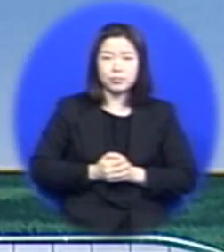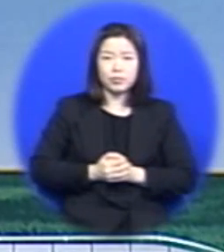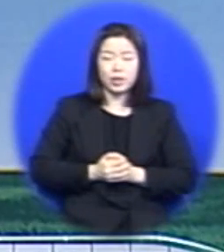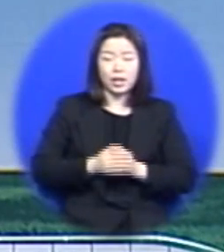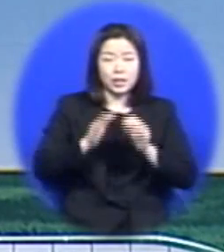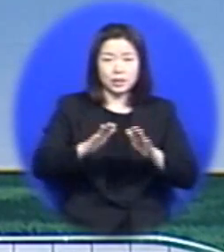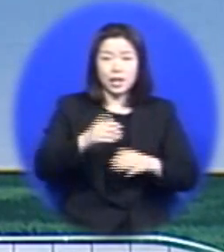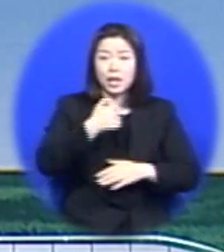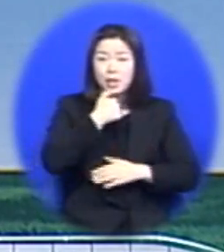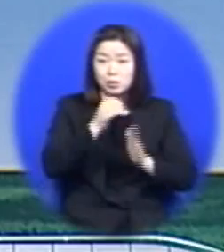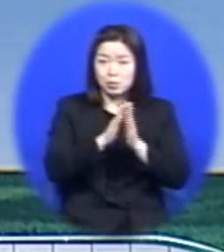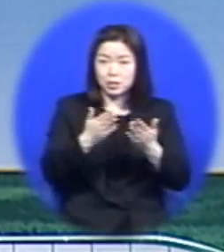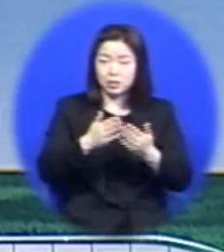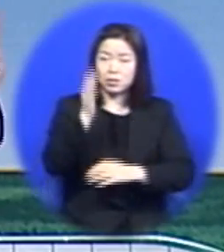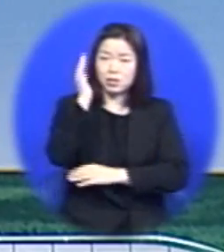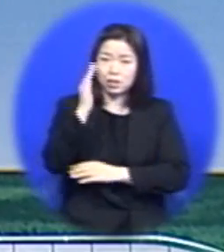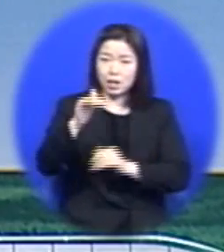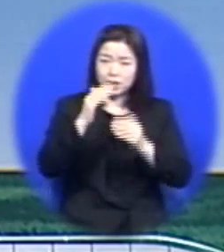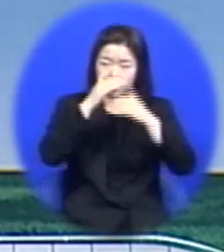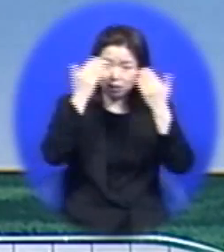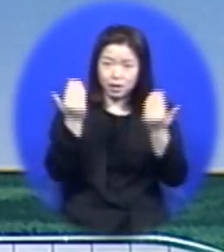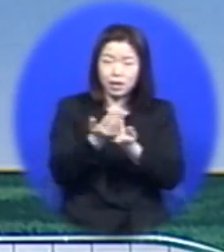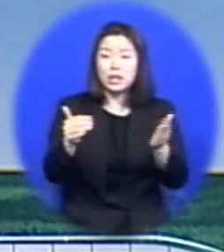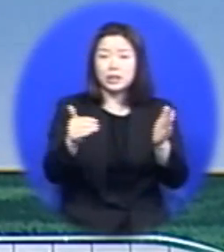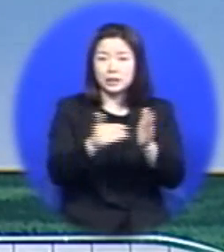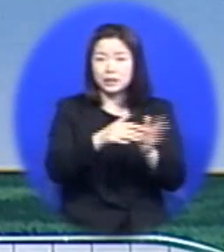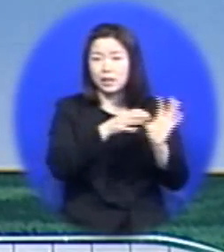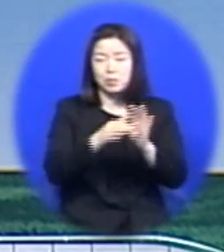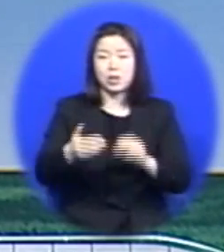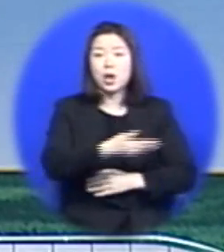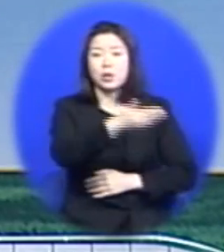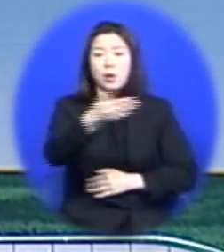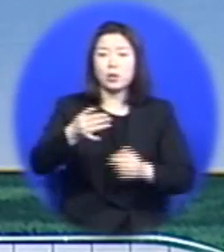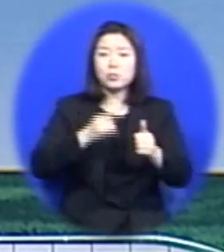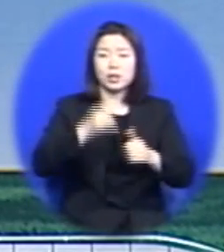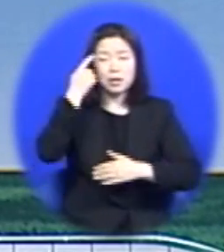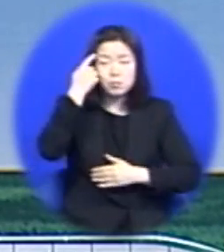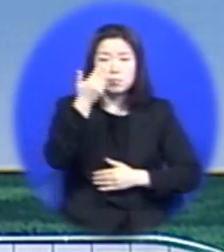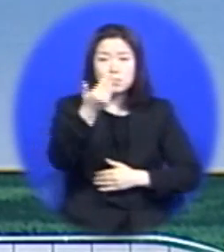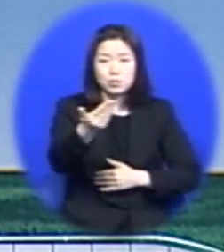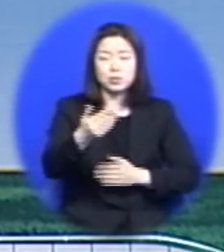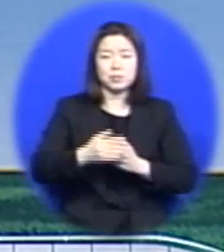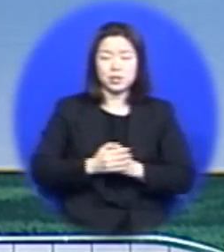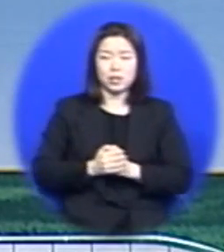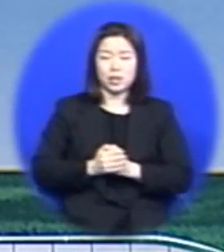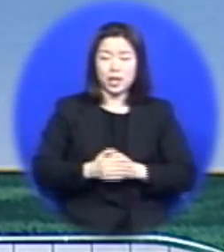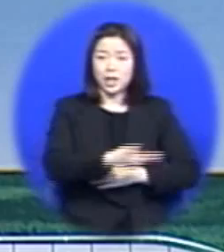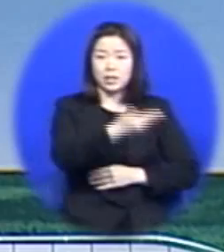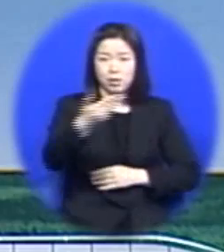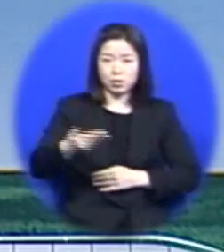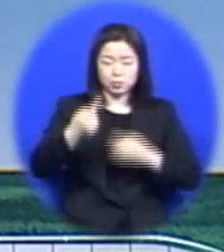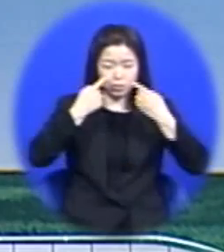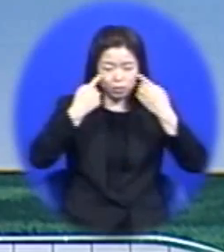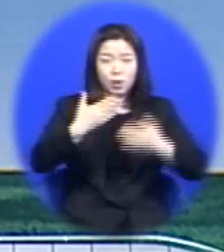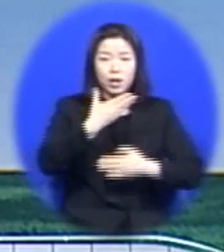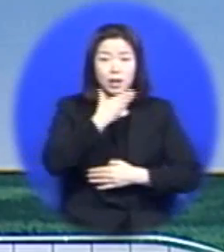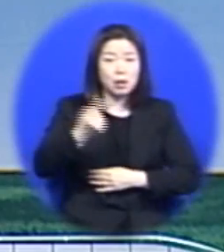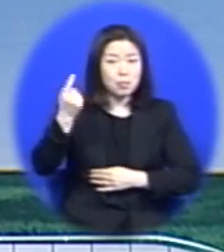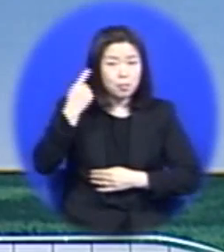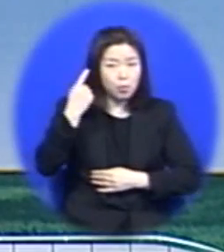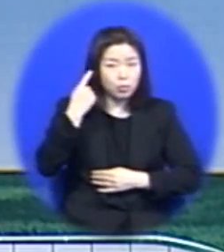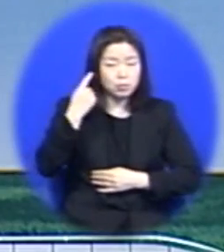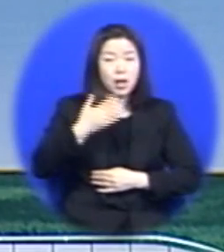자, 로마서 강해 설교를 이제 마치면서 여러분에게 묻습니다. 여러분은 정확한 복음을 알고